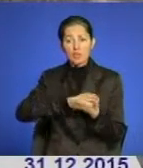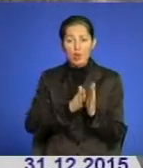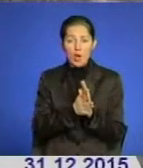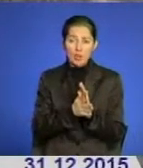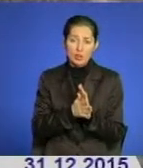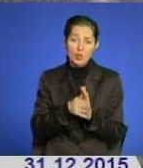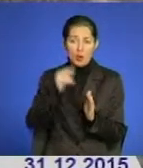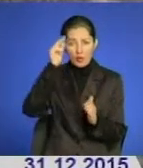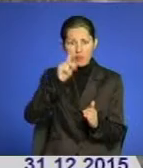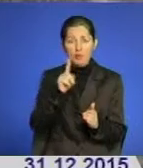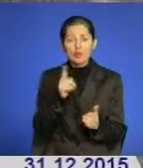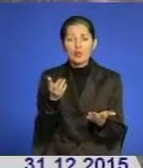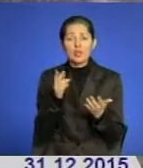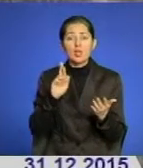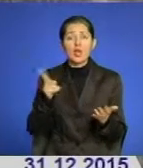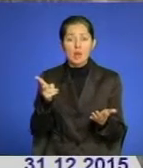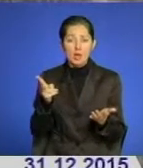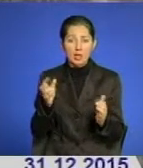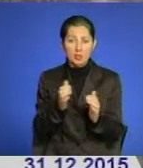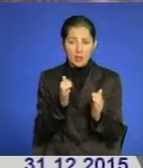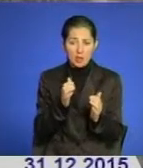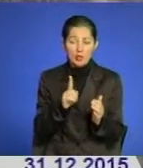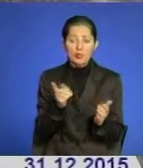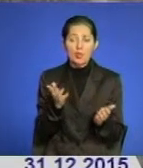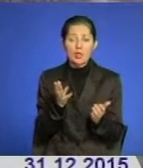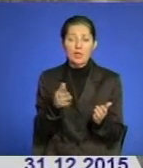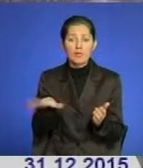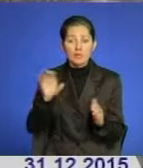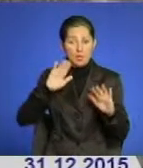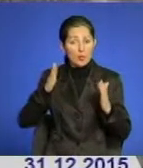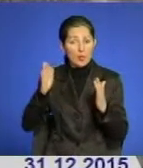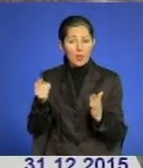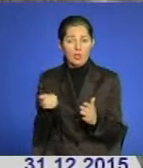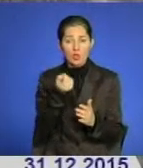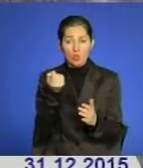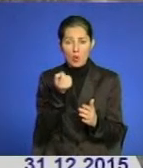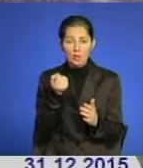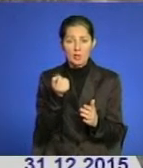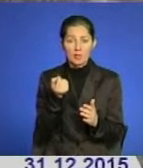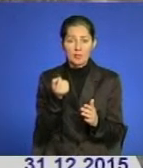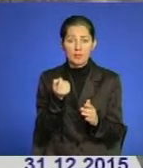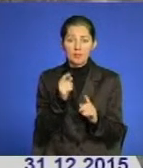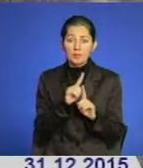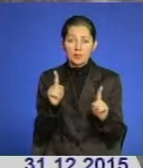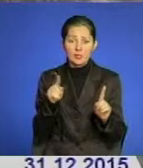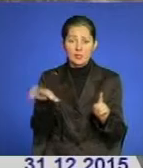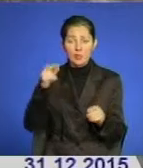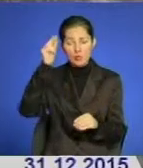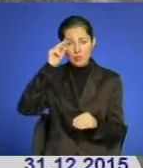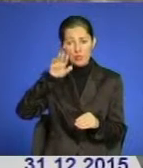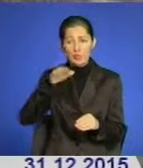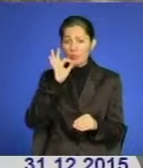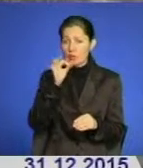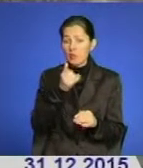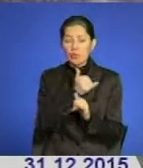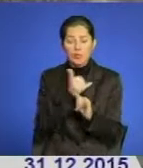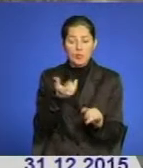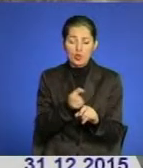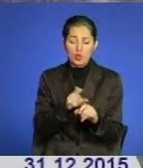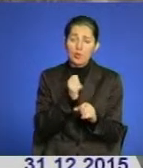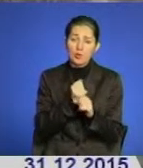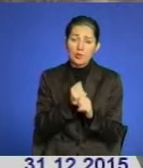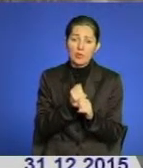вивчив, що, де, як, вивчив, хто, що, всі моменти, всі нюанси. Він все вивчив. Потім каже, я більше не можу працювати, бо